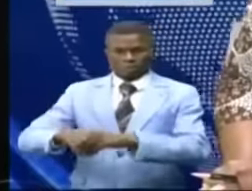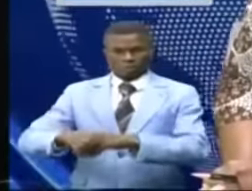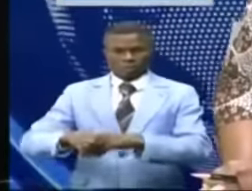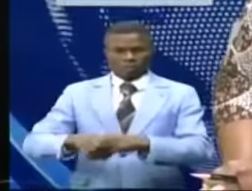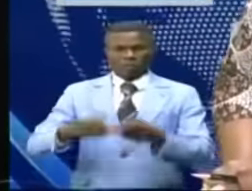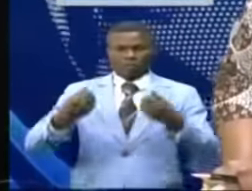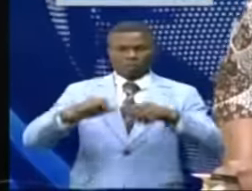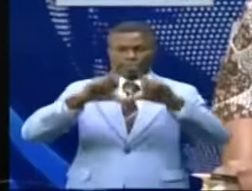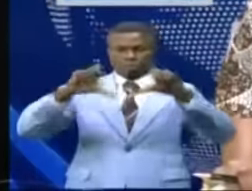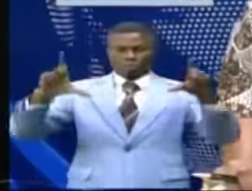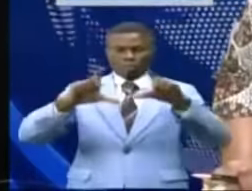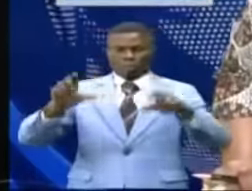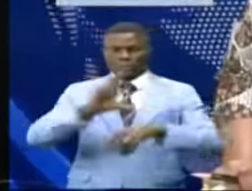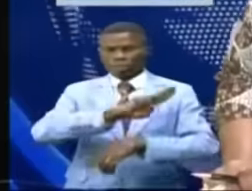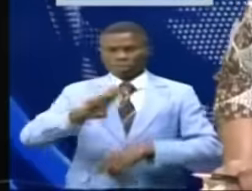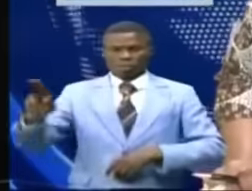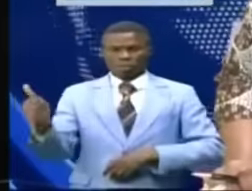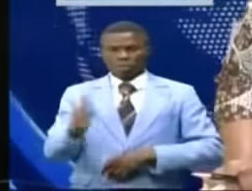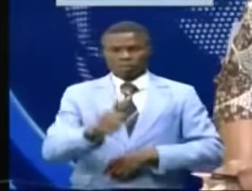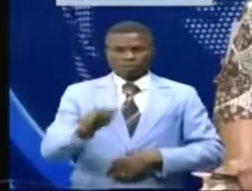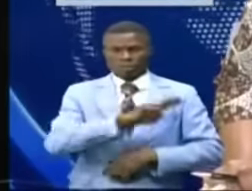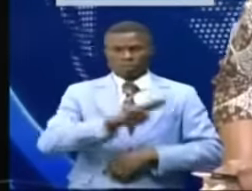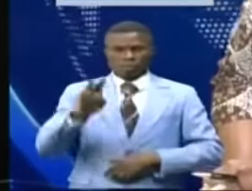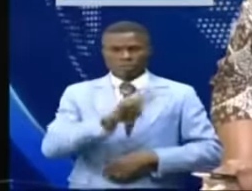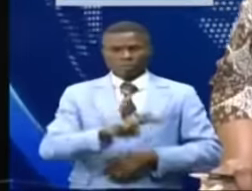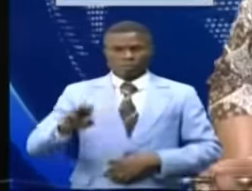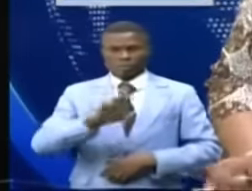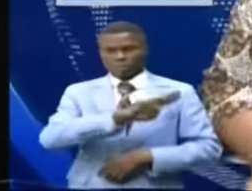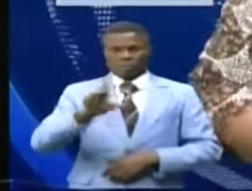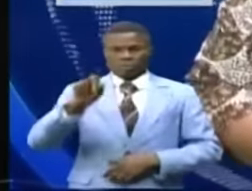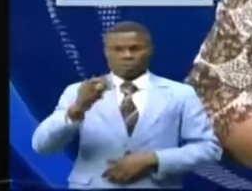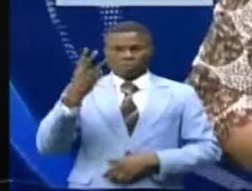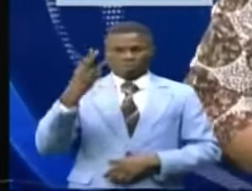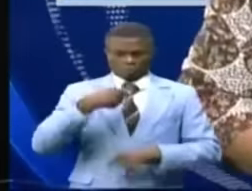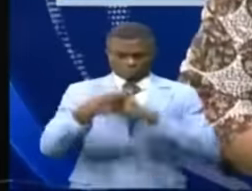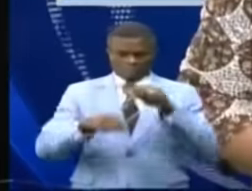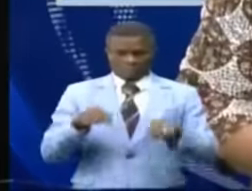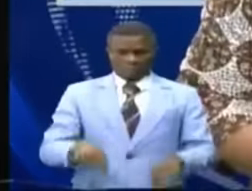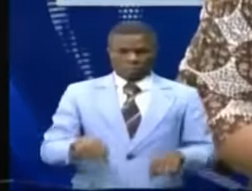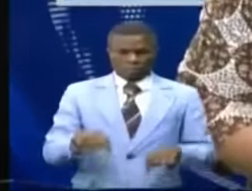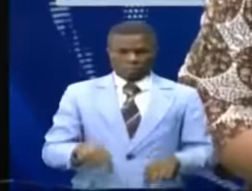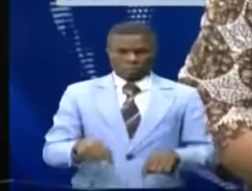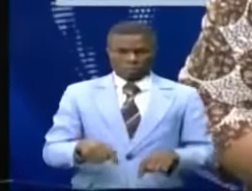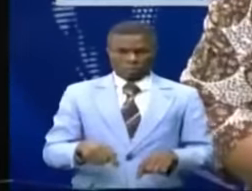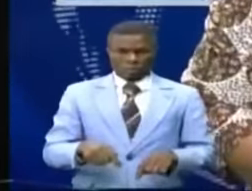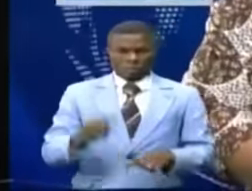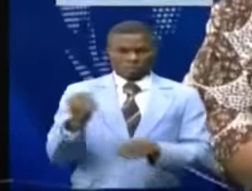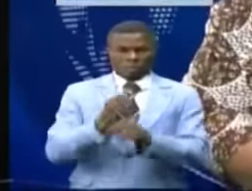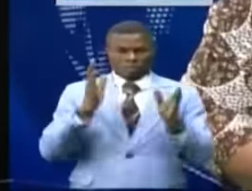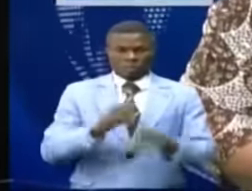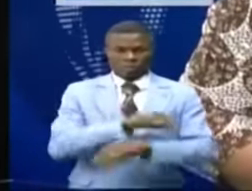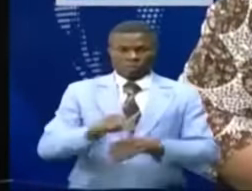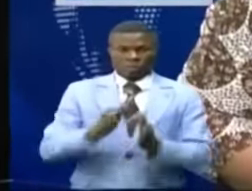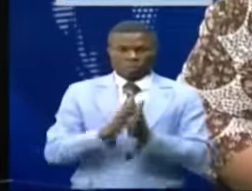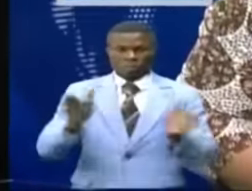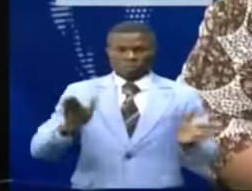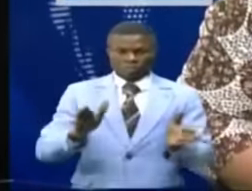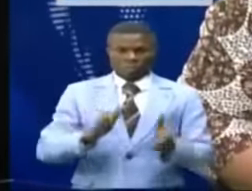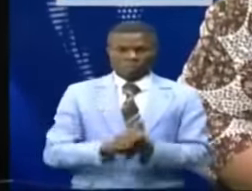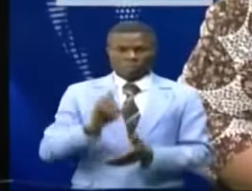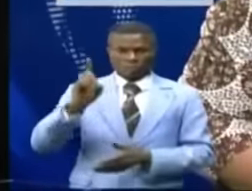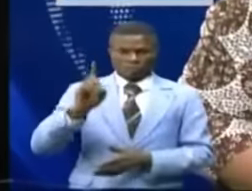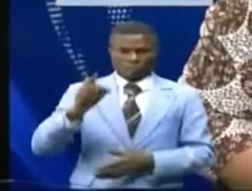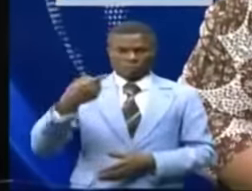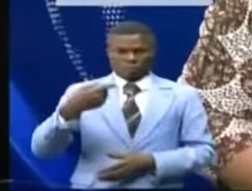la vignette 2021, 2022 et 2023 a été lancée aujourd'hui et les agents de la Direction générale de recettes